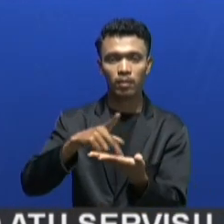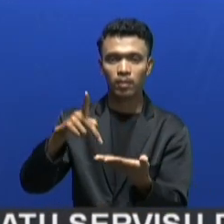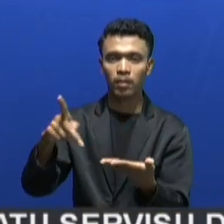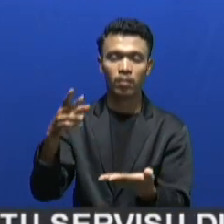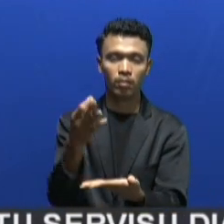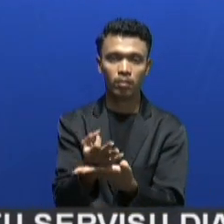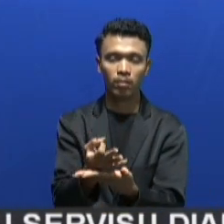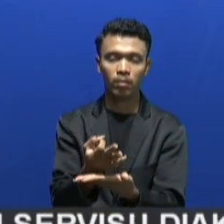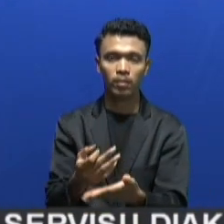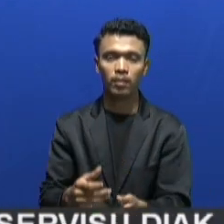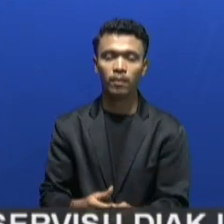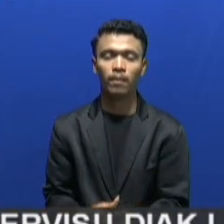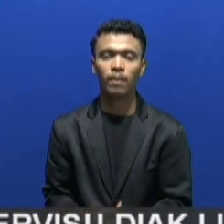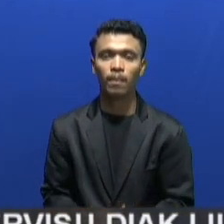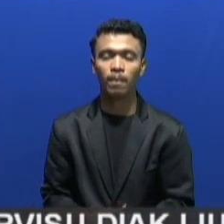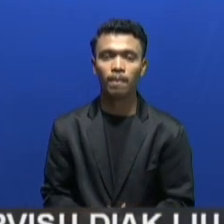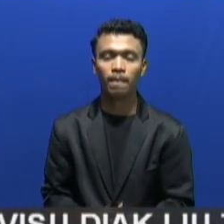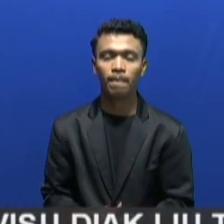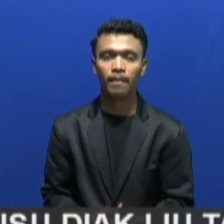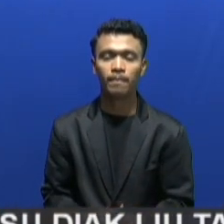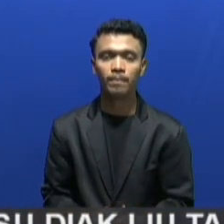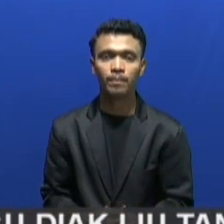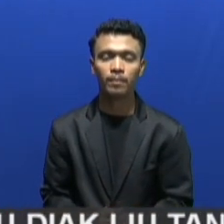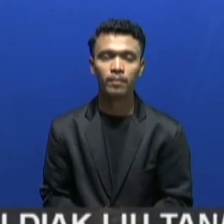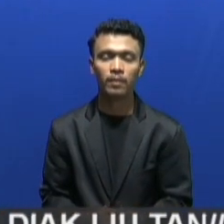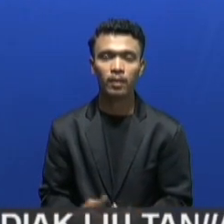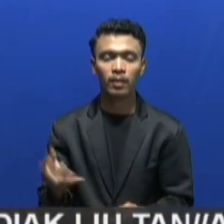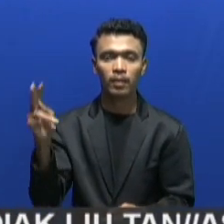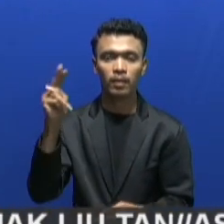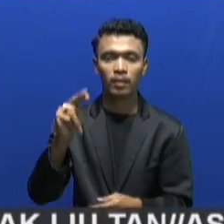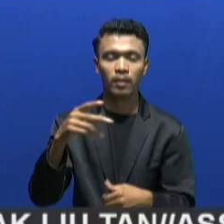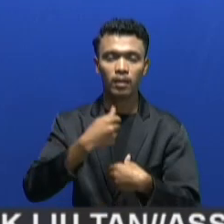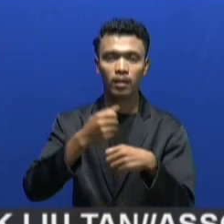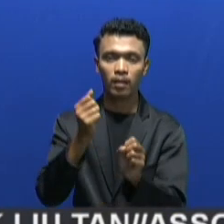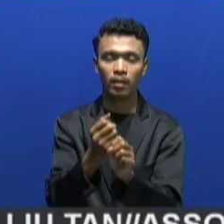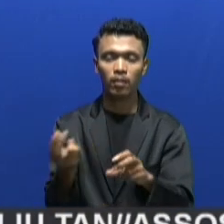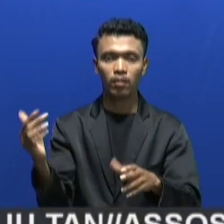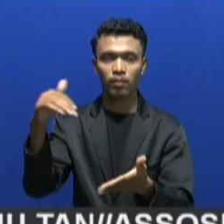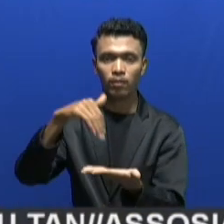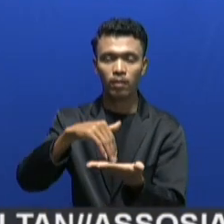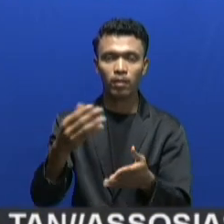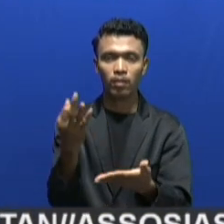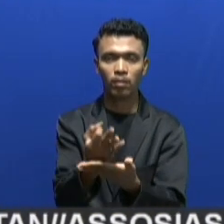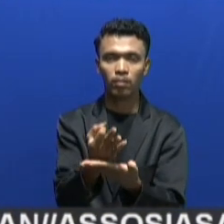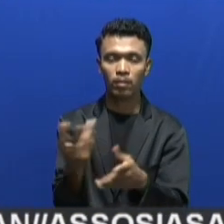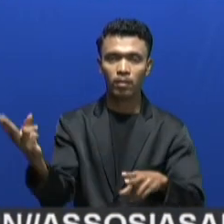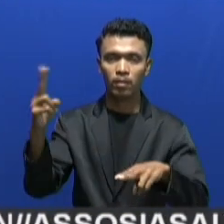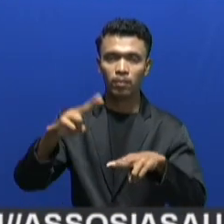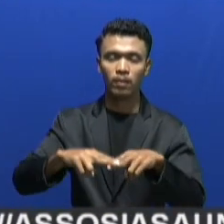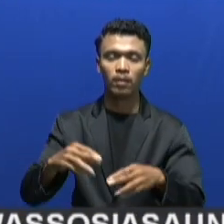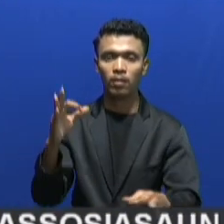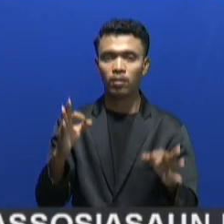sirne karik maka iya sensau ni repete ita sensau ne amenta amenta ida ne para ita